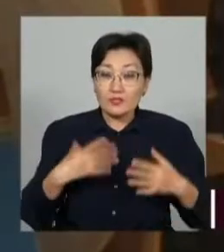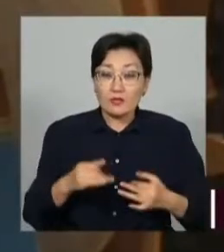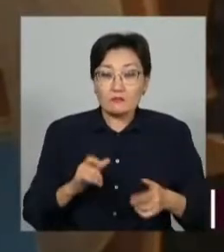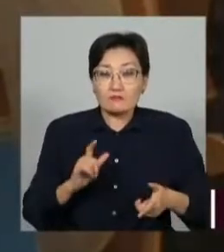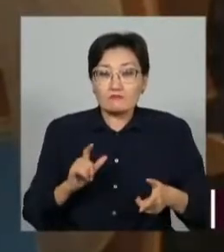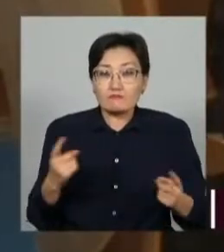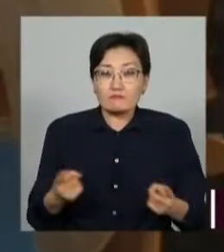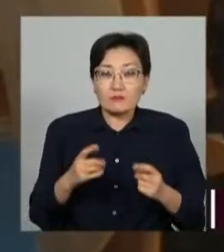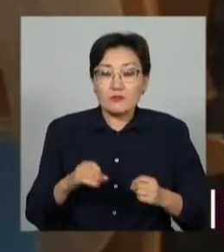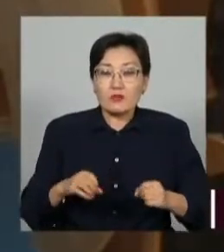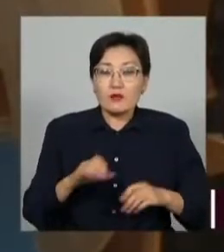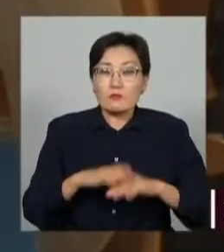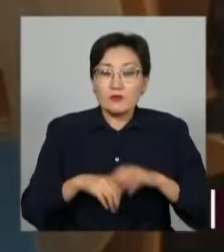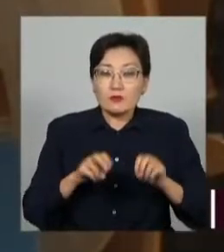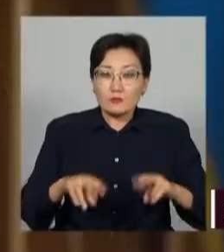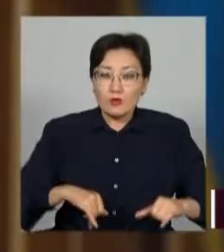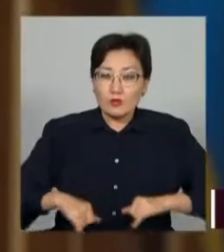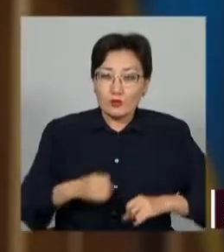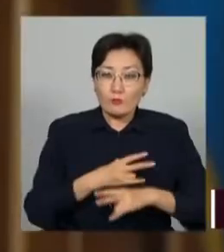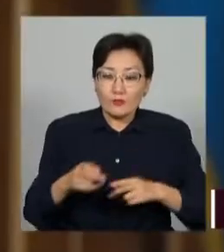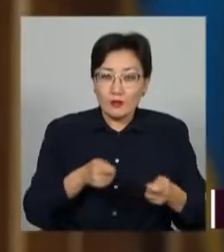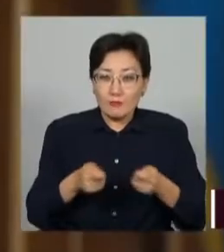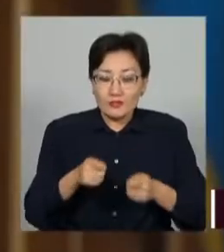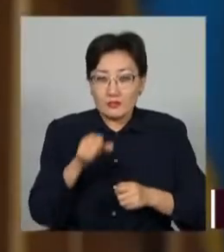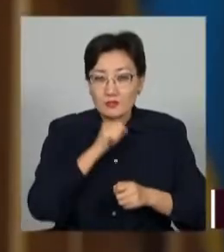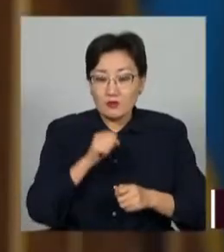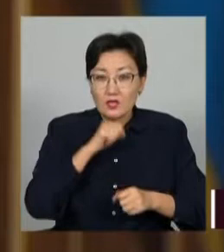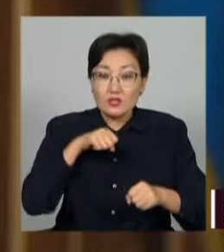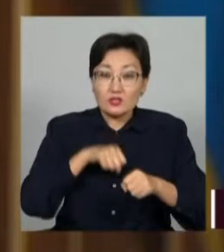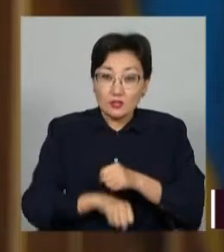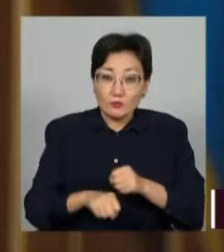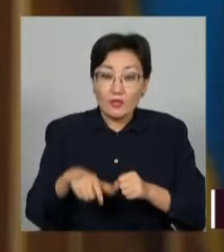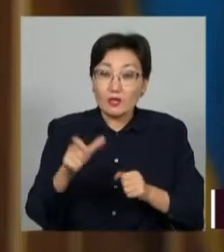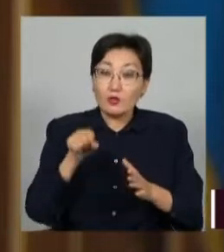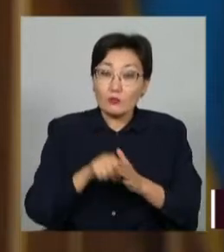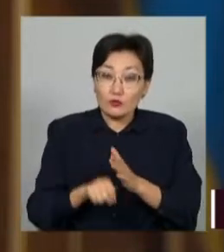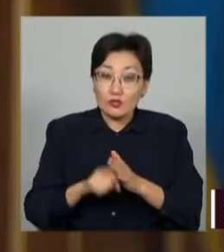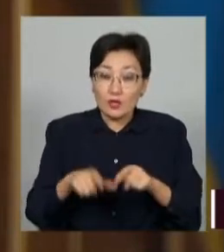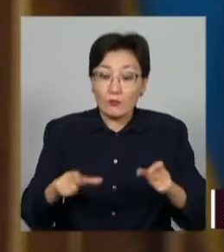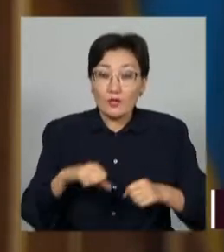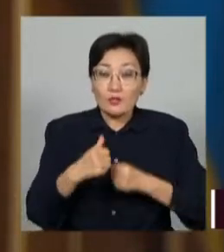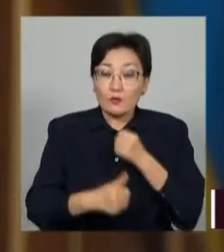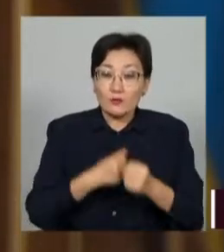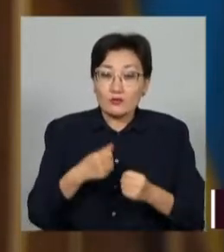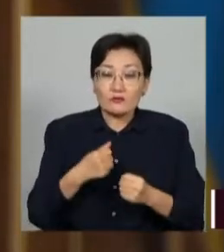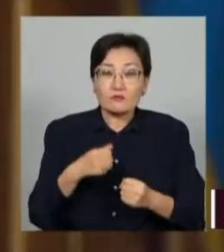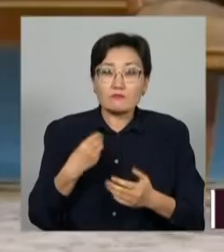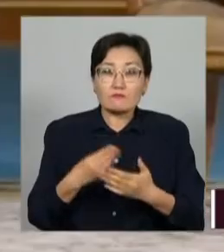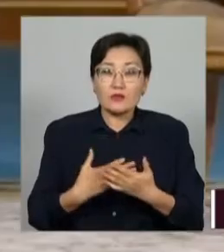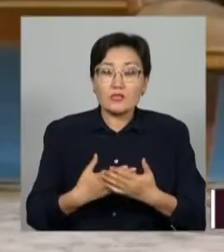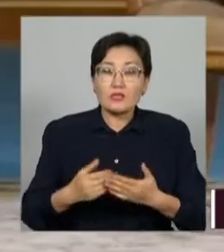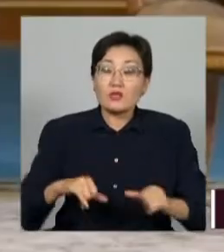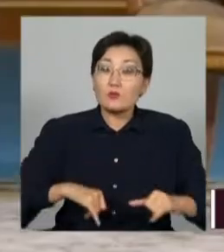кәдімгі кәсіби лаңкестер басқарған тонаушылар, кісі өлтірушілер, зорлық жасаушылар еді. Оларда материалдық құндылық қызықтырған жоқ.